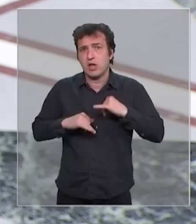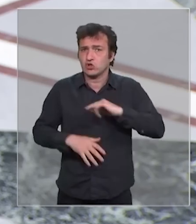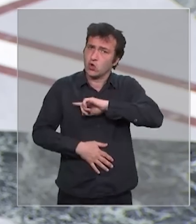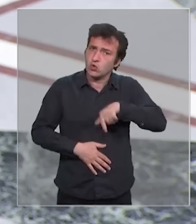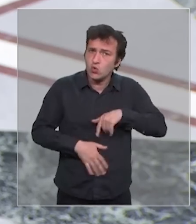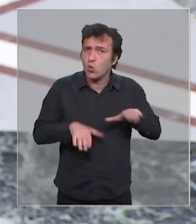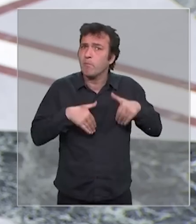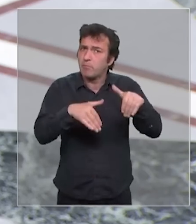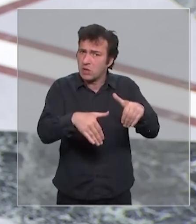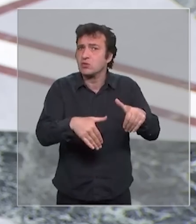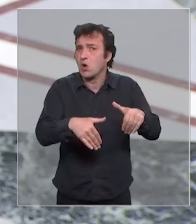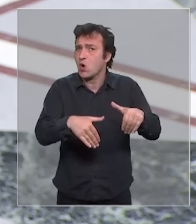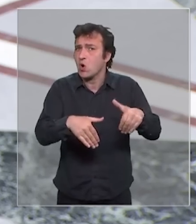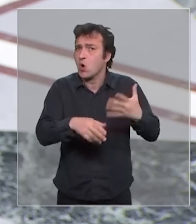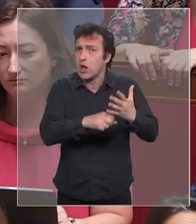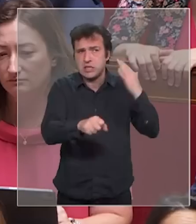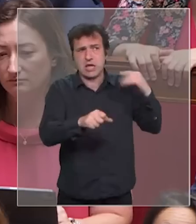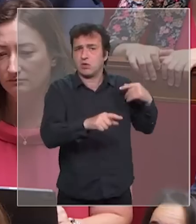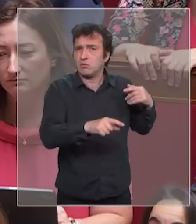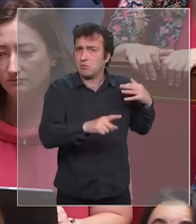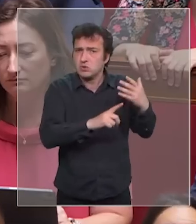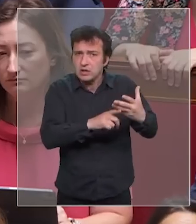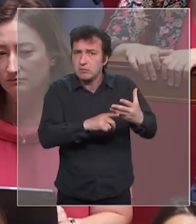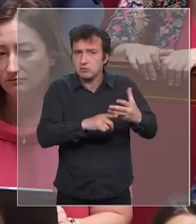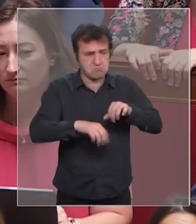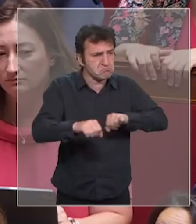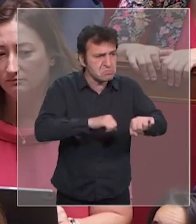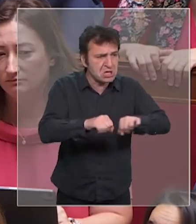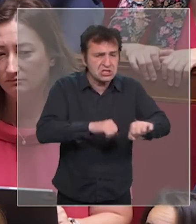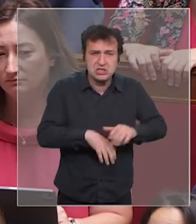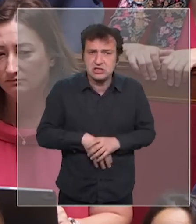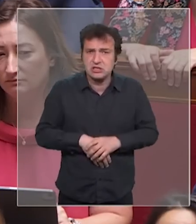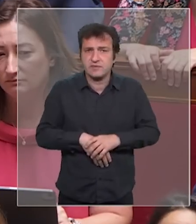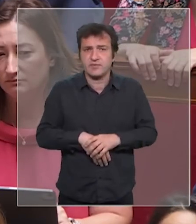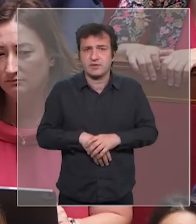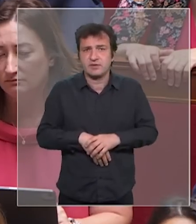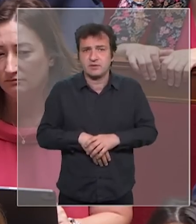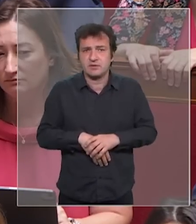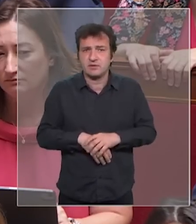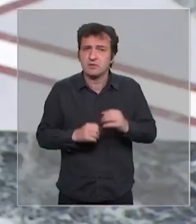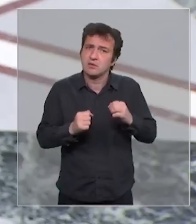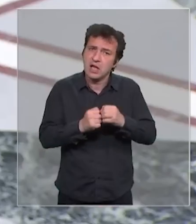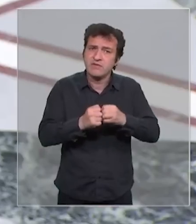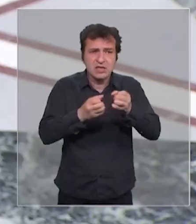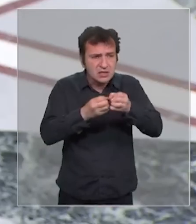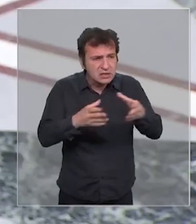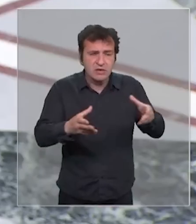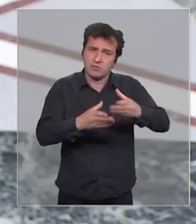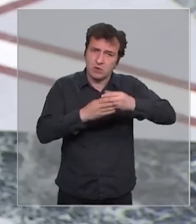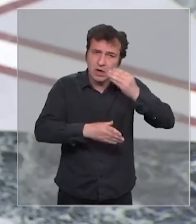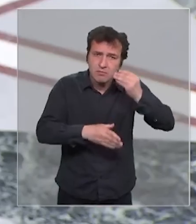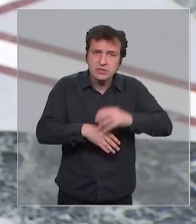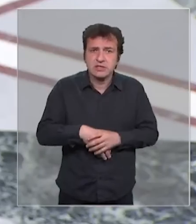long du précédent quinquennat. Nous avons agi tout au long du précédent quinquennat avec le développement de